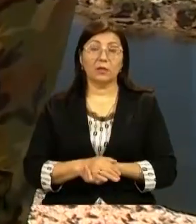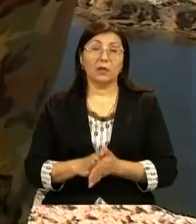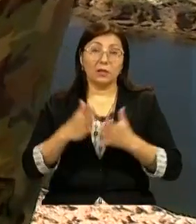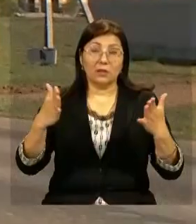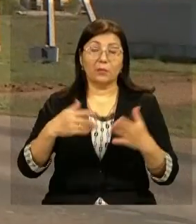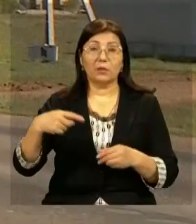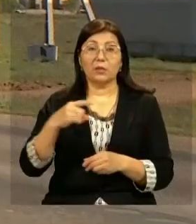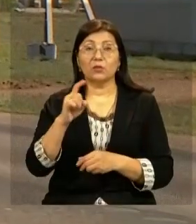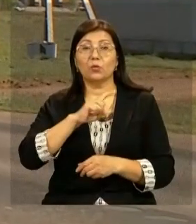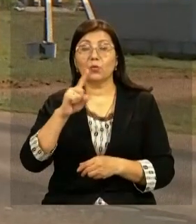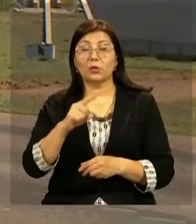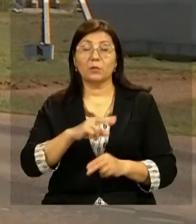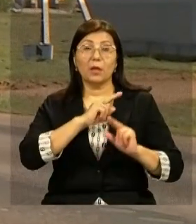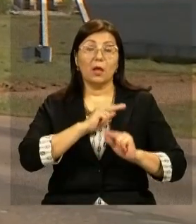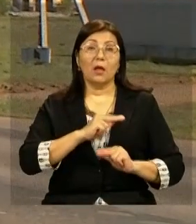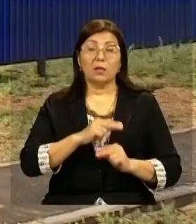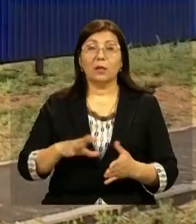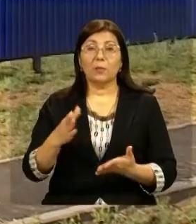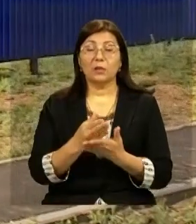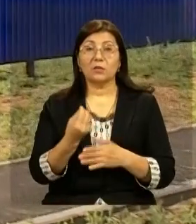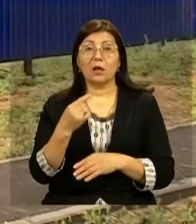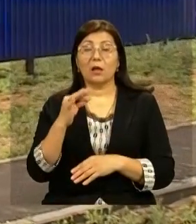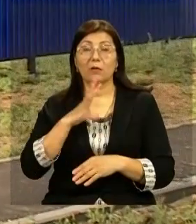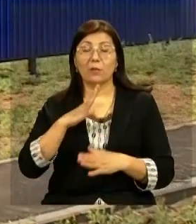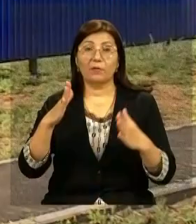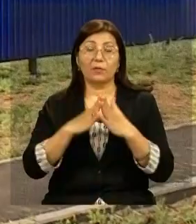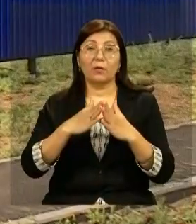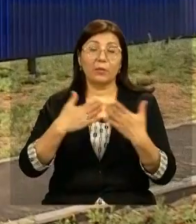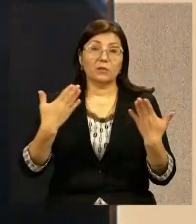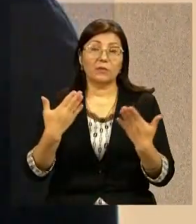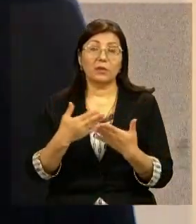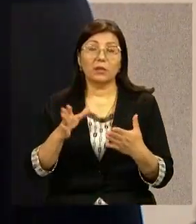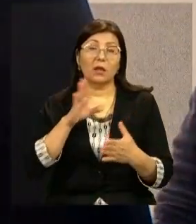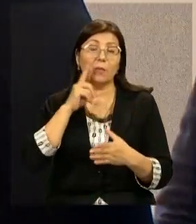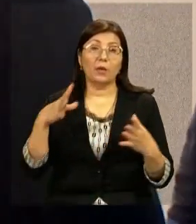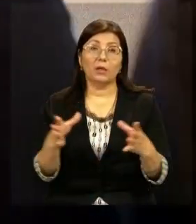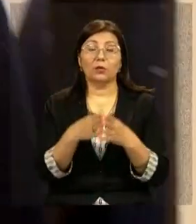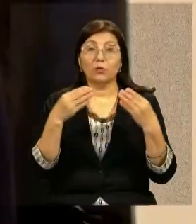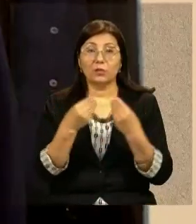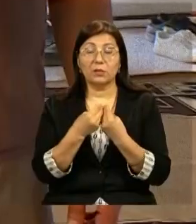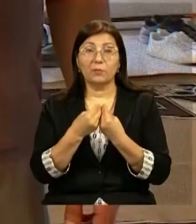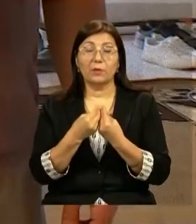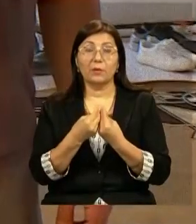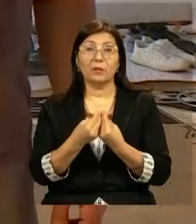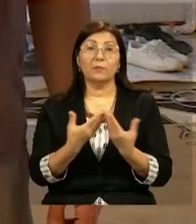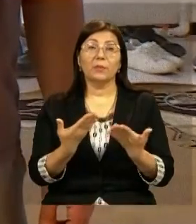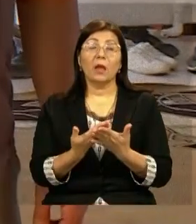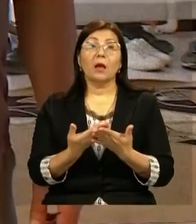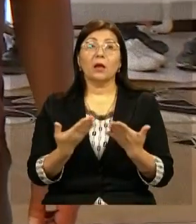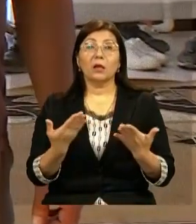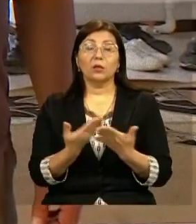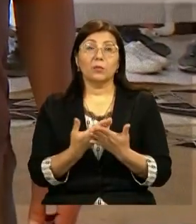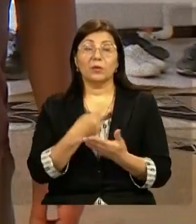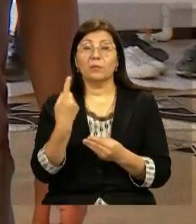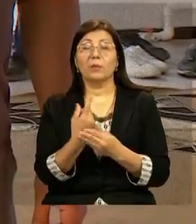Ушкаты. Также в ходе рабочей поездки по району Асхат Шахаров побывал в доме у новоселов молодой семьи Бергена Архабая и Гуларай Турегаликызы.